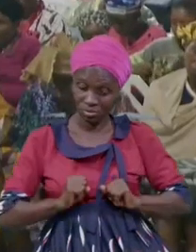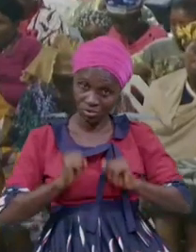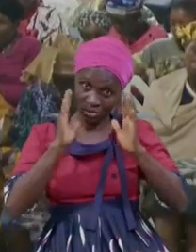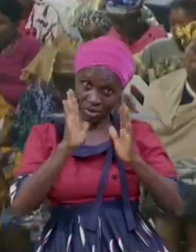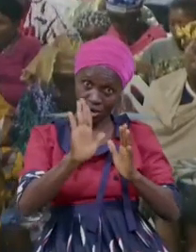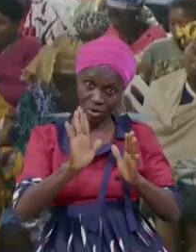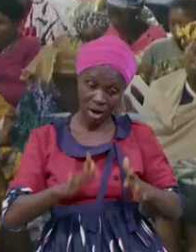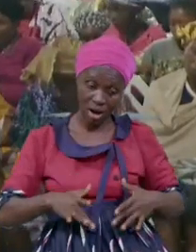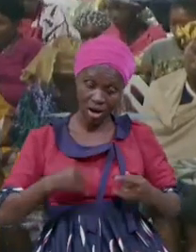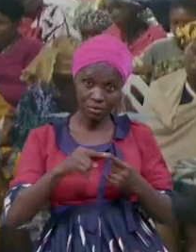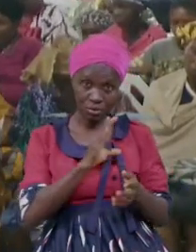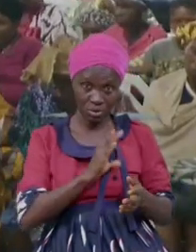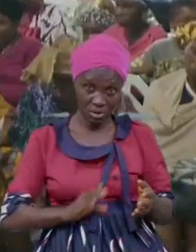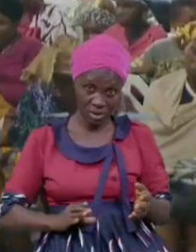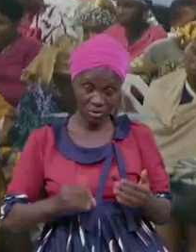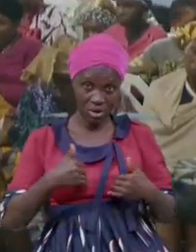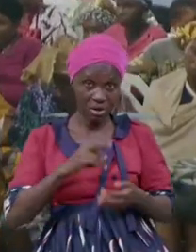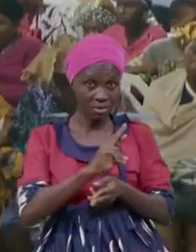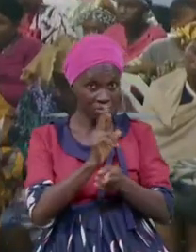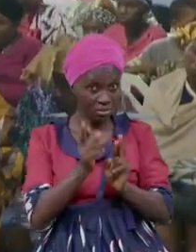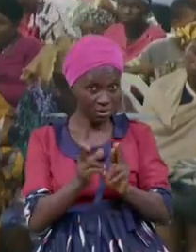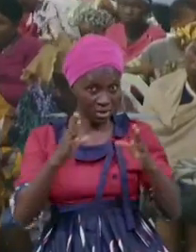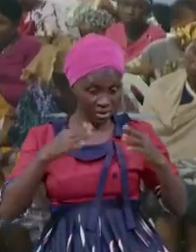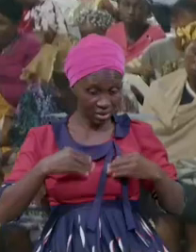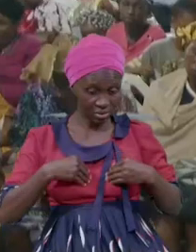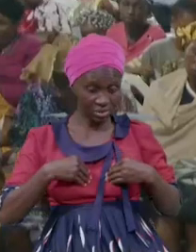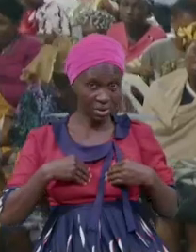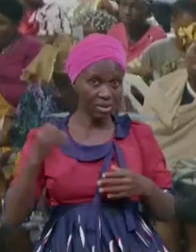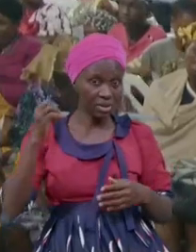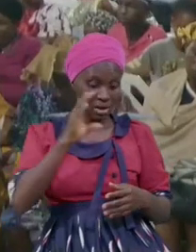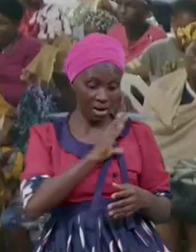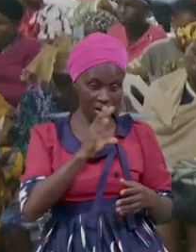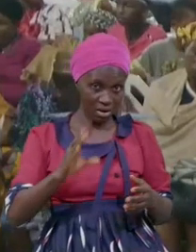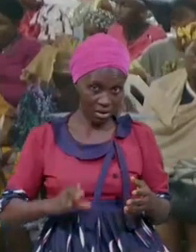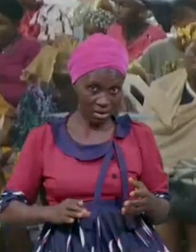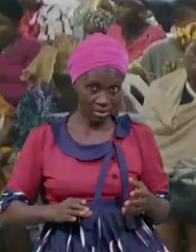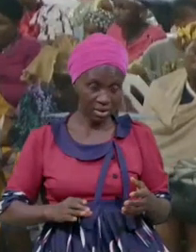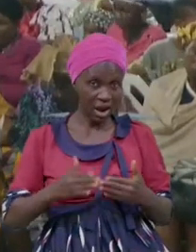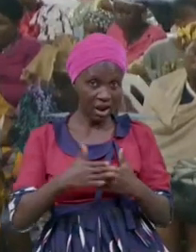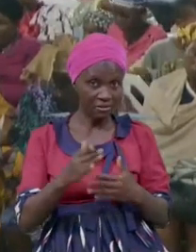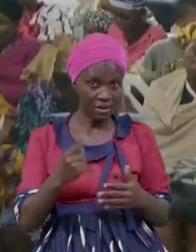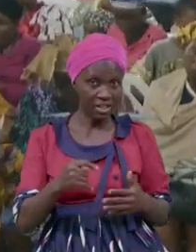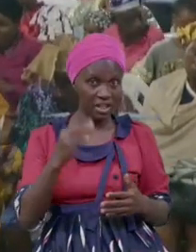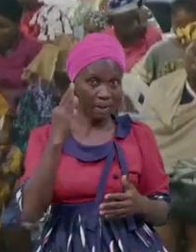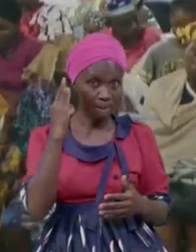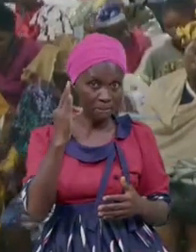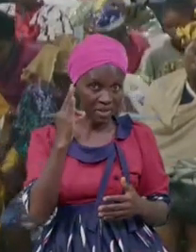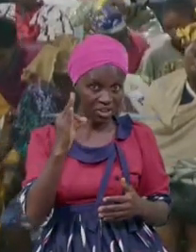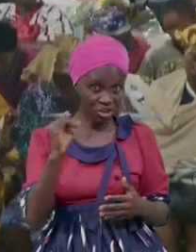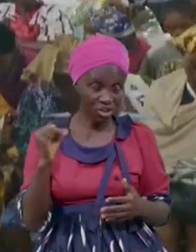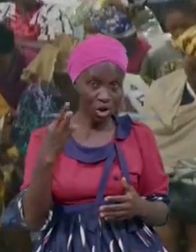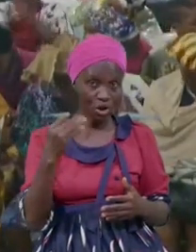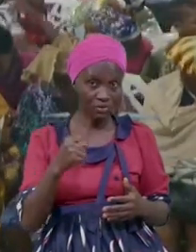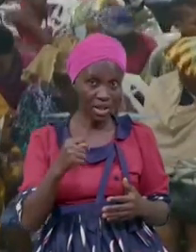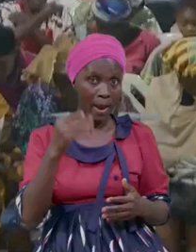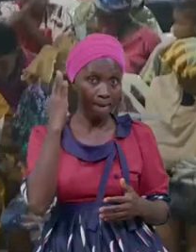Pour ceux qui sont en ligne, si vous avez donné votre vie au Seigneur, après le message, il y a un lien qui s'affiche sur